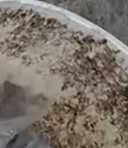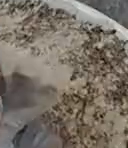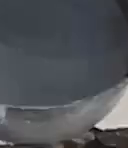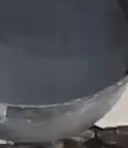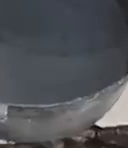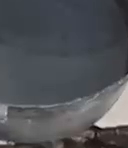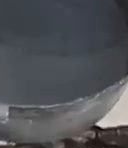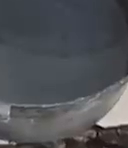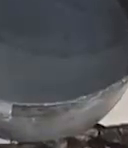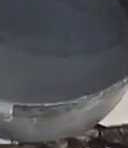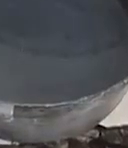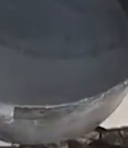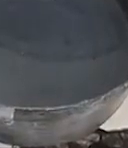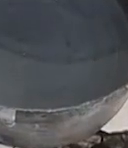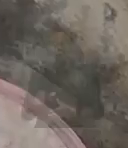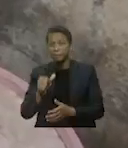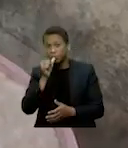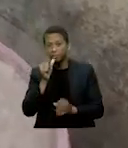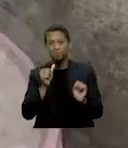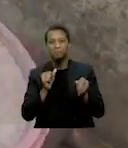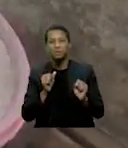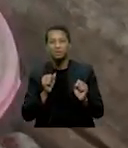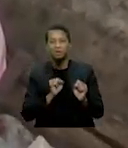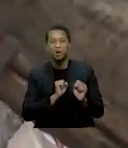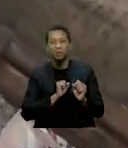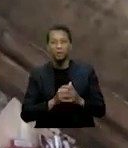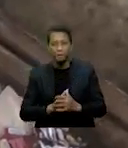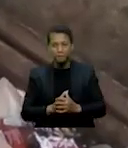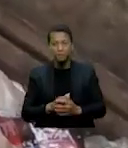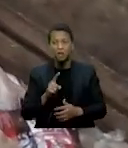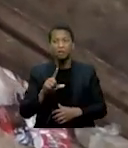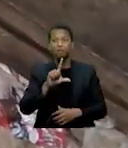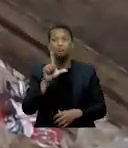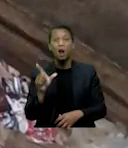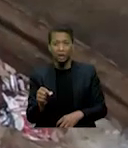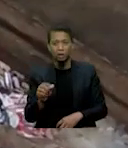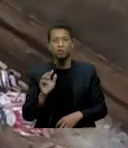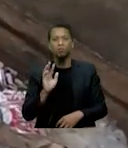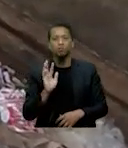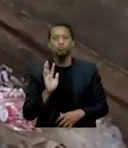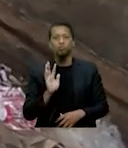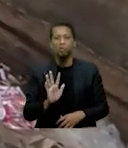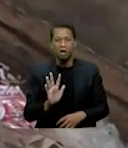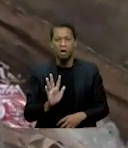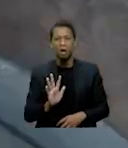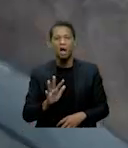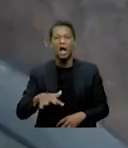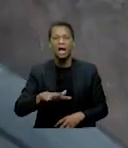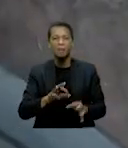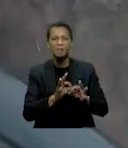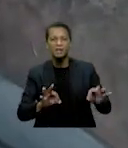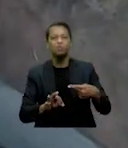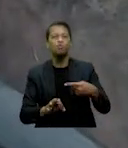khawatir membahayakan kesehatan. Sudah sebulan, warga di RT 6 RW 11 Pegadungan ini kekurangan air bersih karena